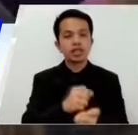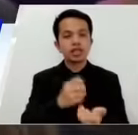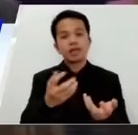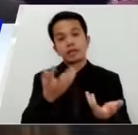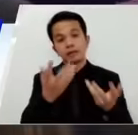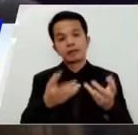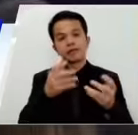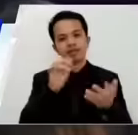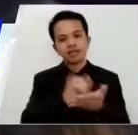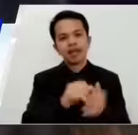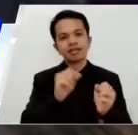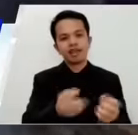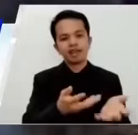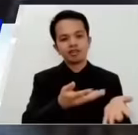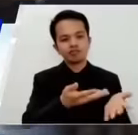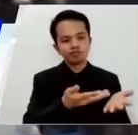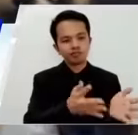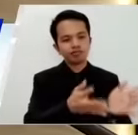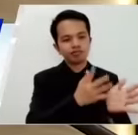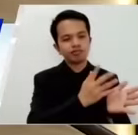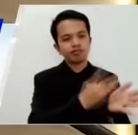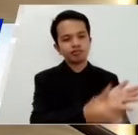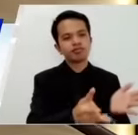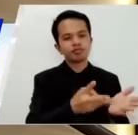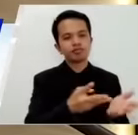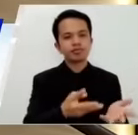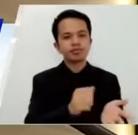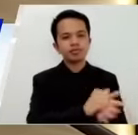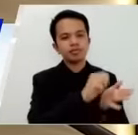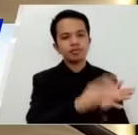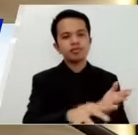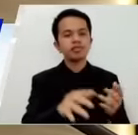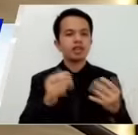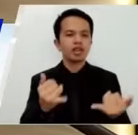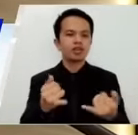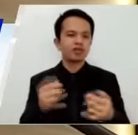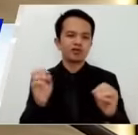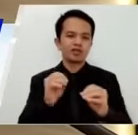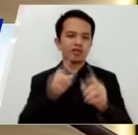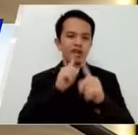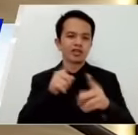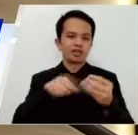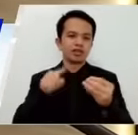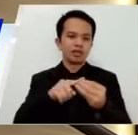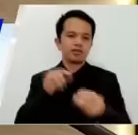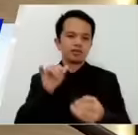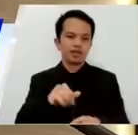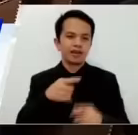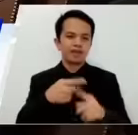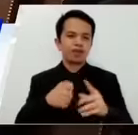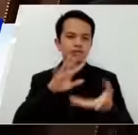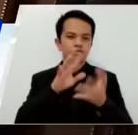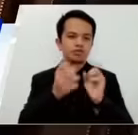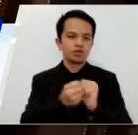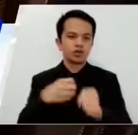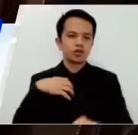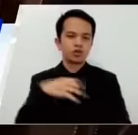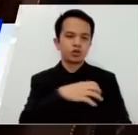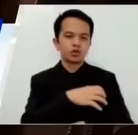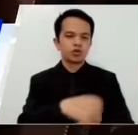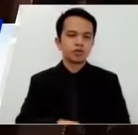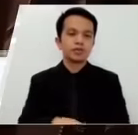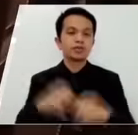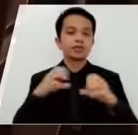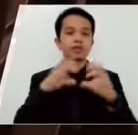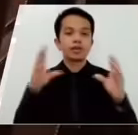itinambak. Wala pang tugon ng Chinese Embassy sa Pilipinas kaugnay sa pahayag na ito ng Climate Change Commission. Para sa GMA